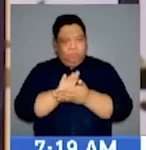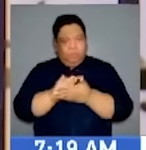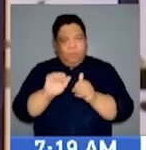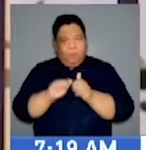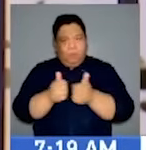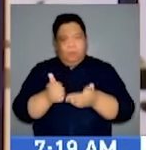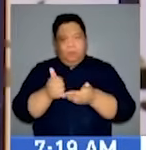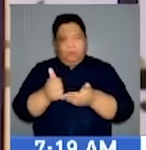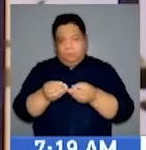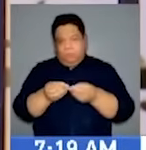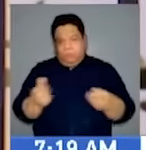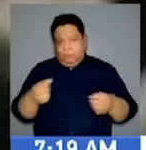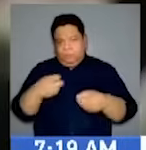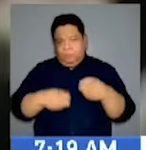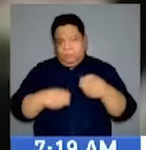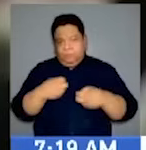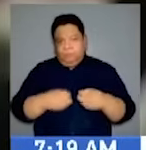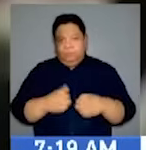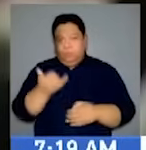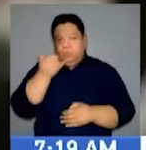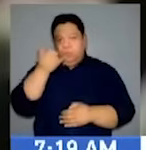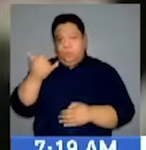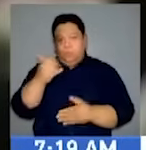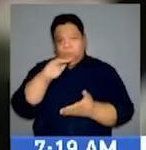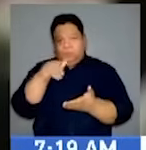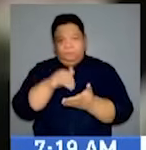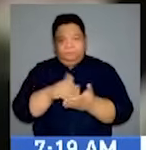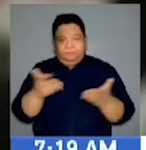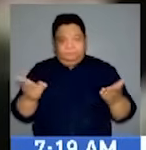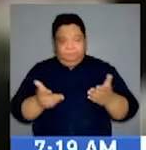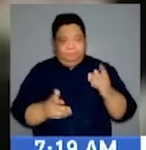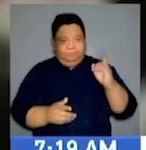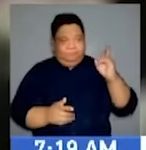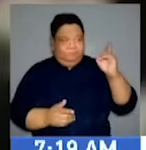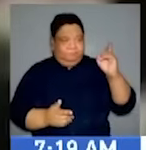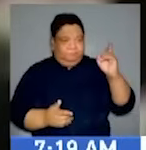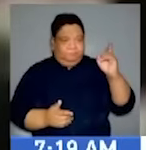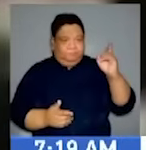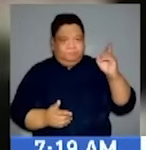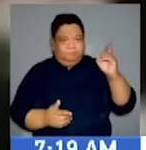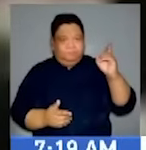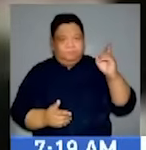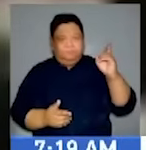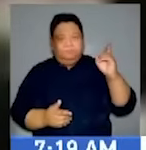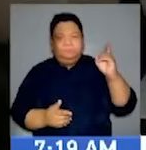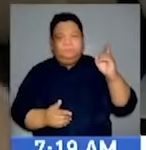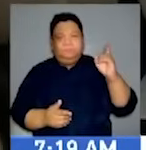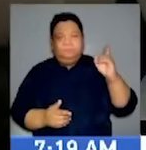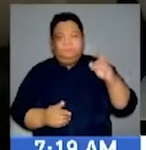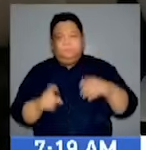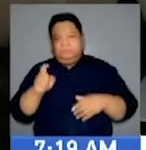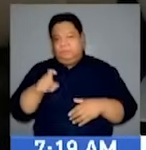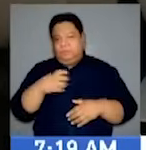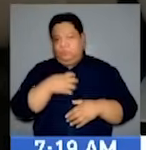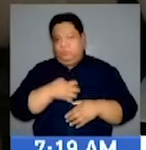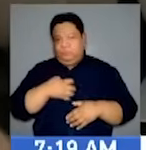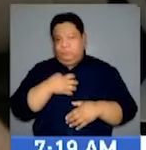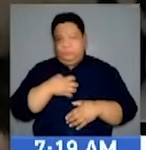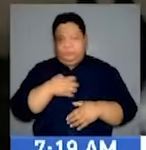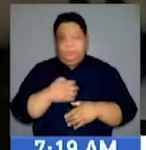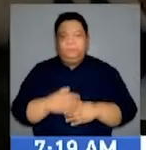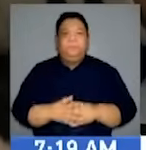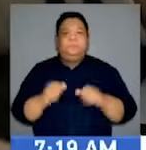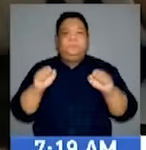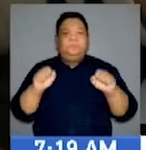Maaaring tumawag sa Learners Telesafe Contact Center Helpline ang mga gustong magreklamo. Pwede rin magpadala ng mensahe sa